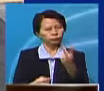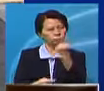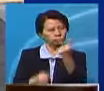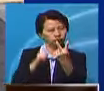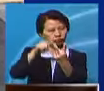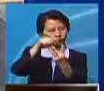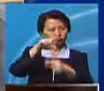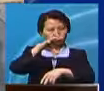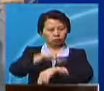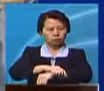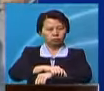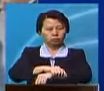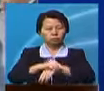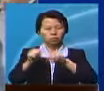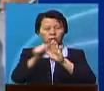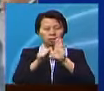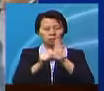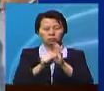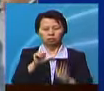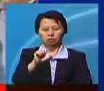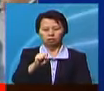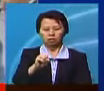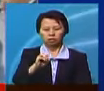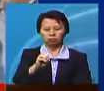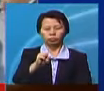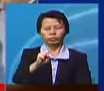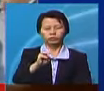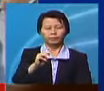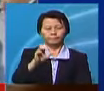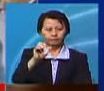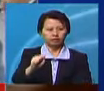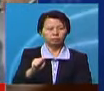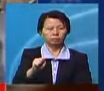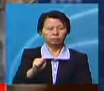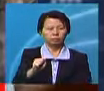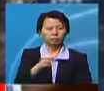Kedua-dua suspek ditahan di bawah Akta Kesalahan Keselamatan Langkah-Langkah Khas